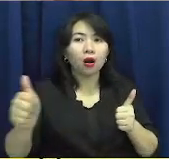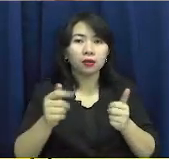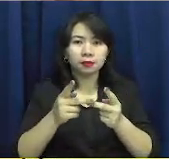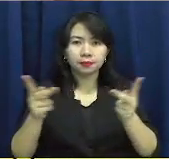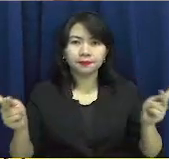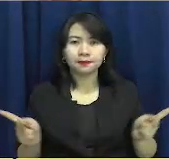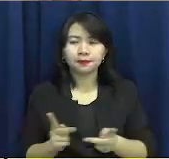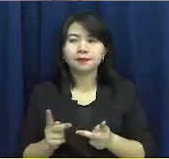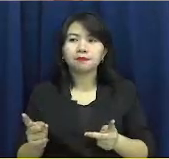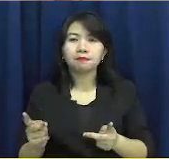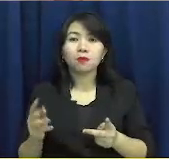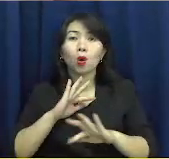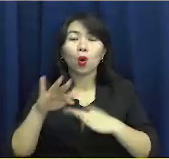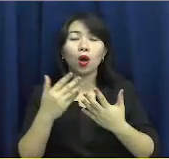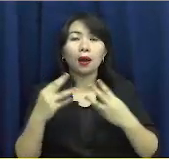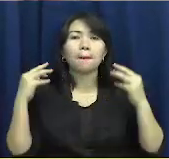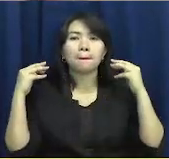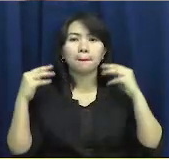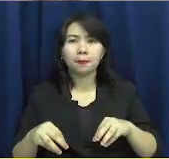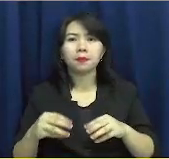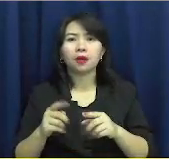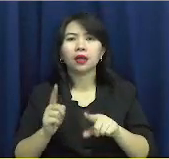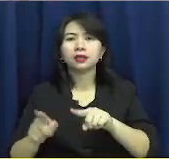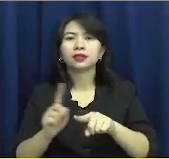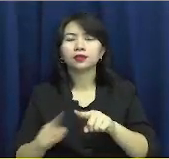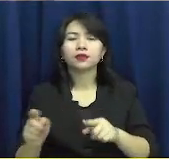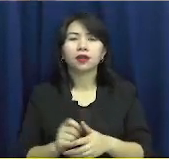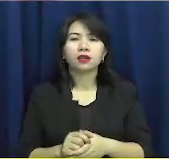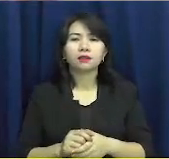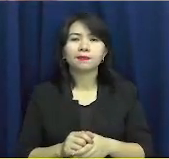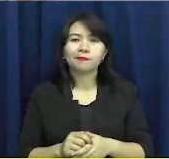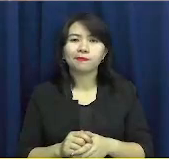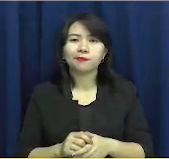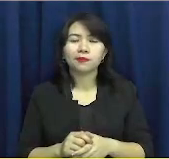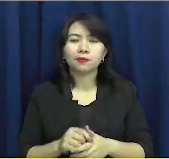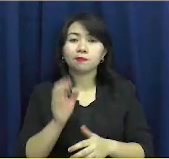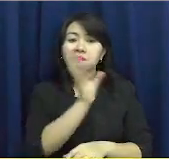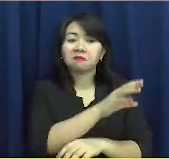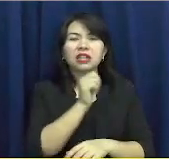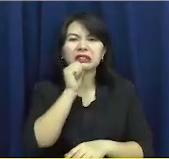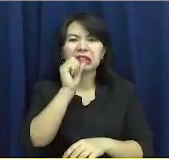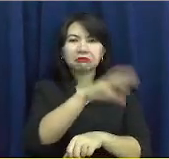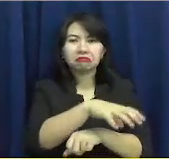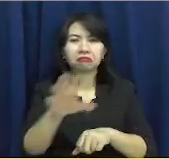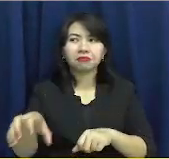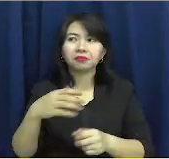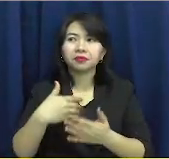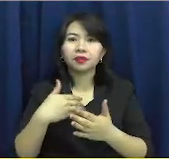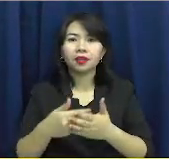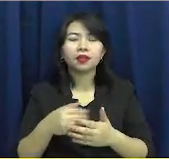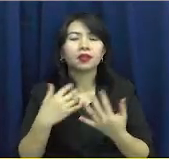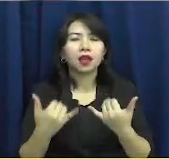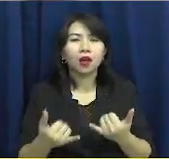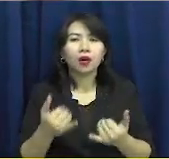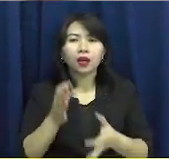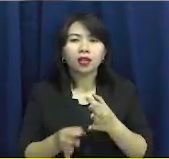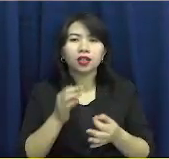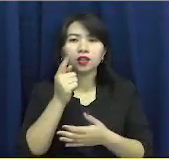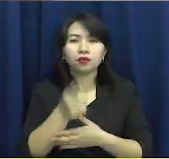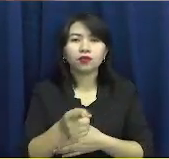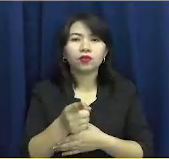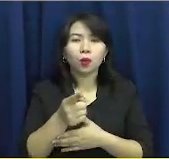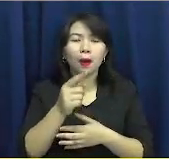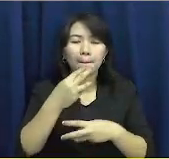bayan. Ibang bayan talaga. Oh, kaya pero mga kapatid, the point here is this. Pag spiritual growth ang ginawa mong pangunahin